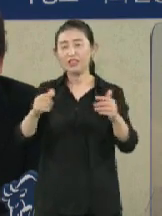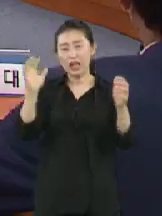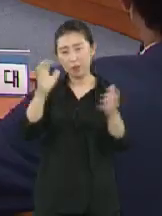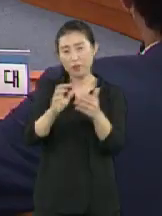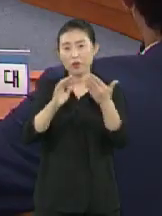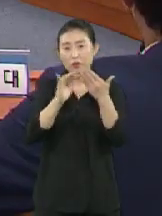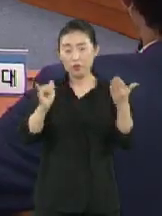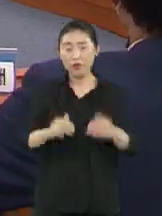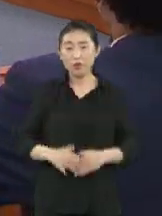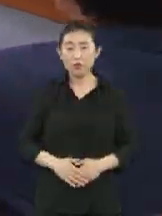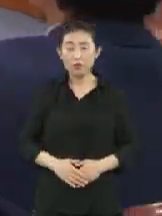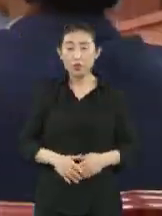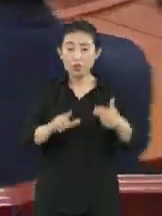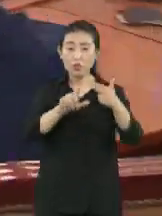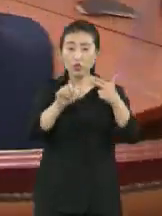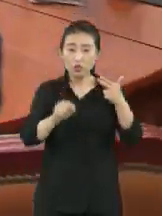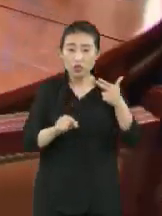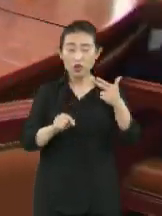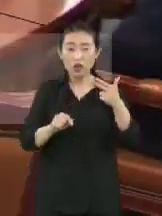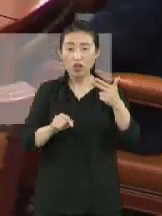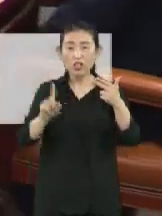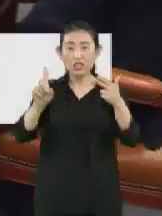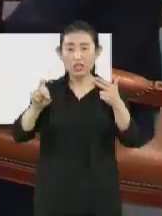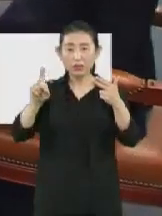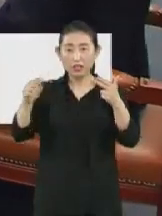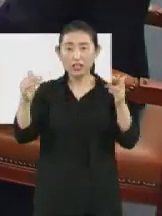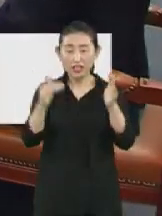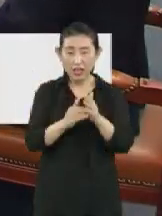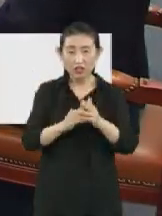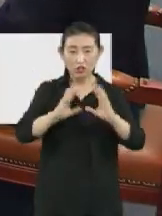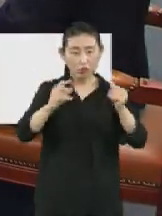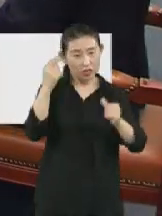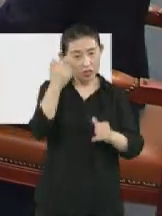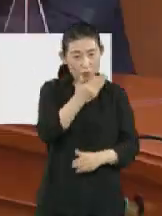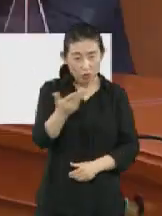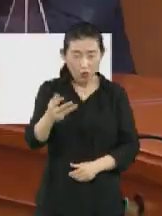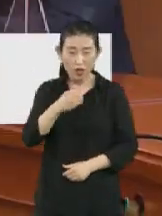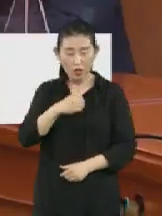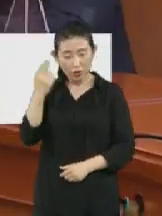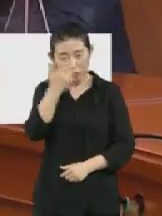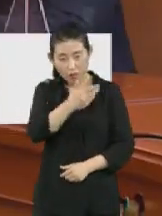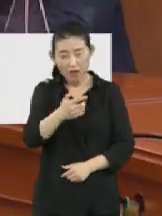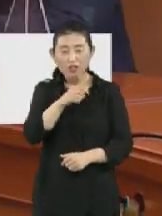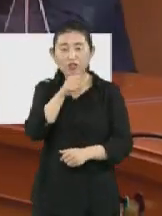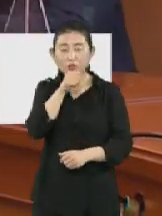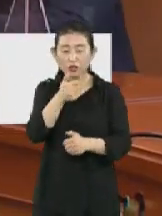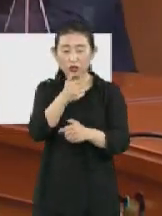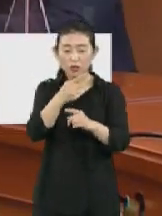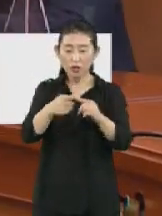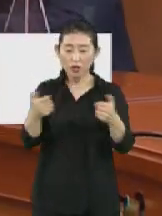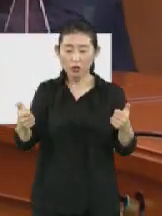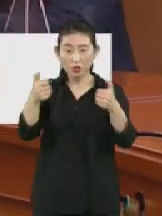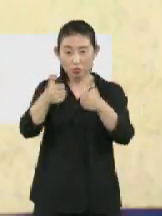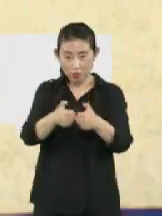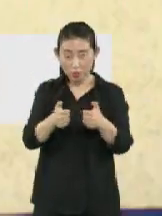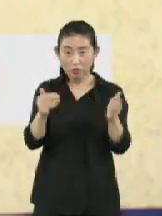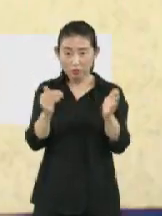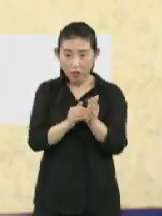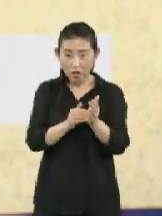나섰습니다. 다음 달 11일까지 국민 여론조사와 당원 여론조사를 절반씩 반영하는 예비 경선을